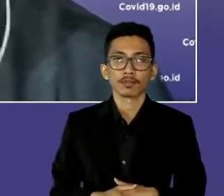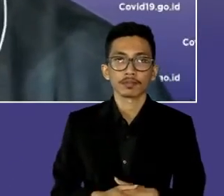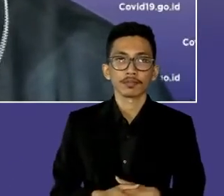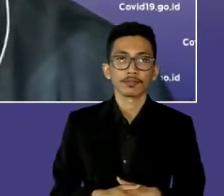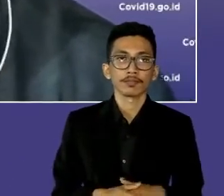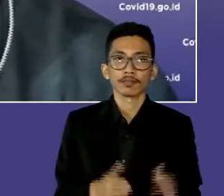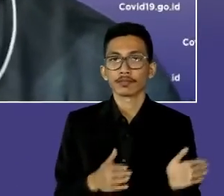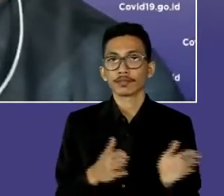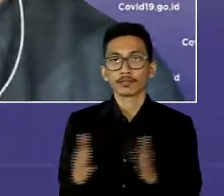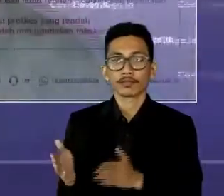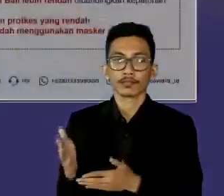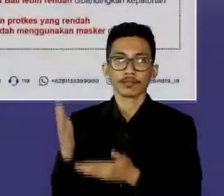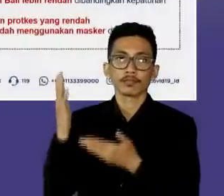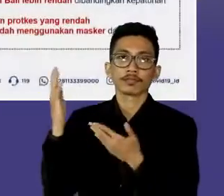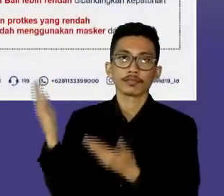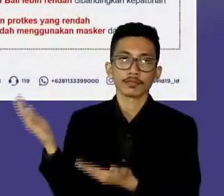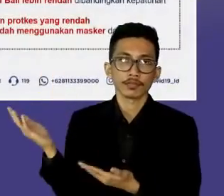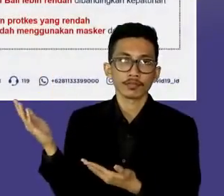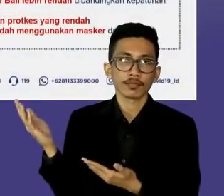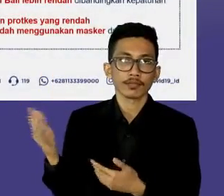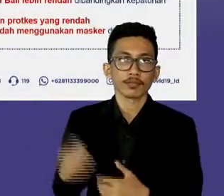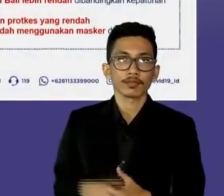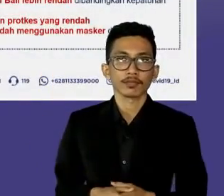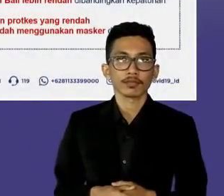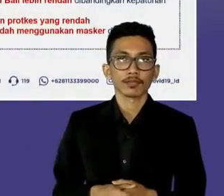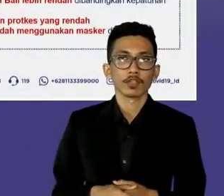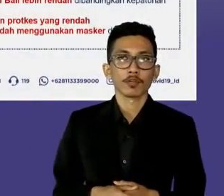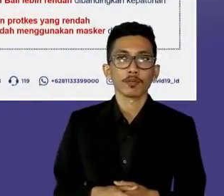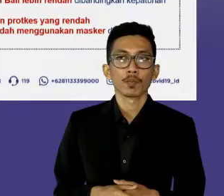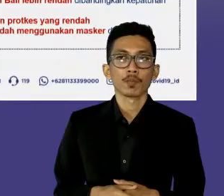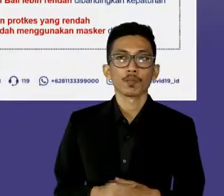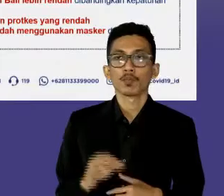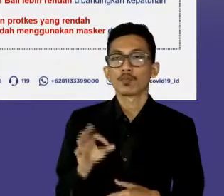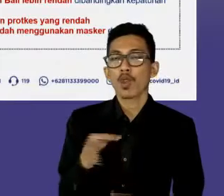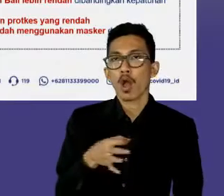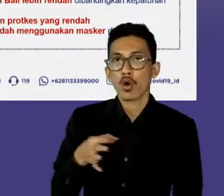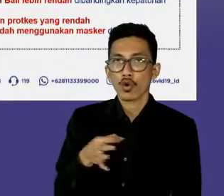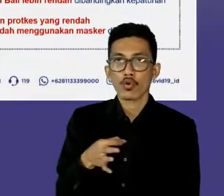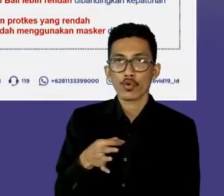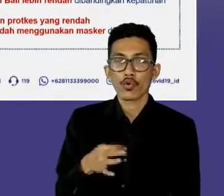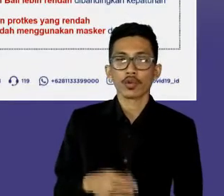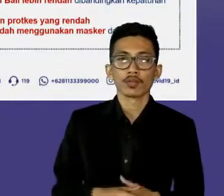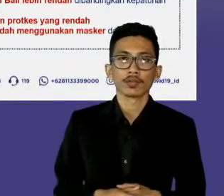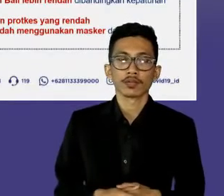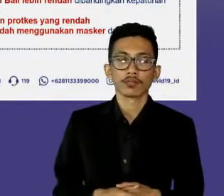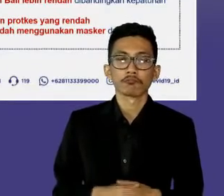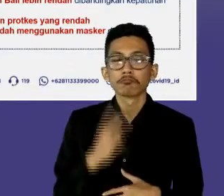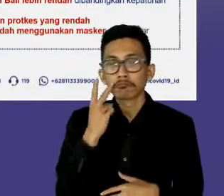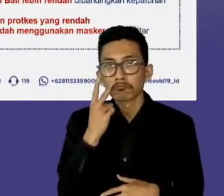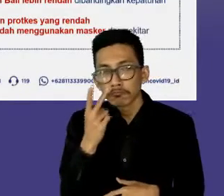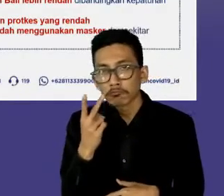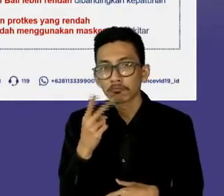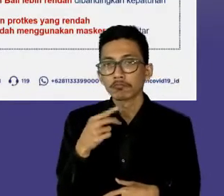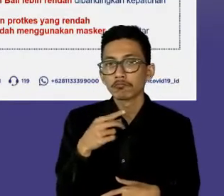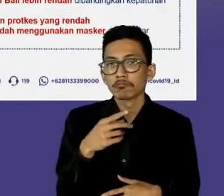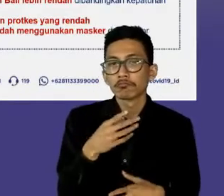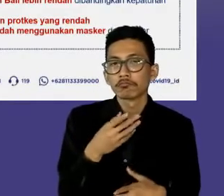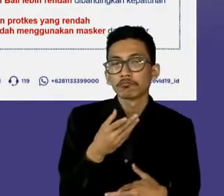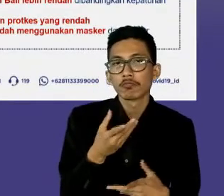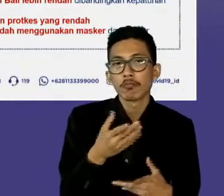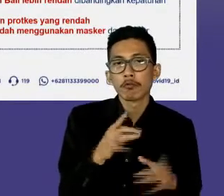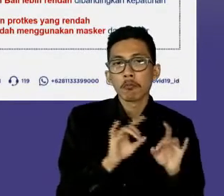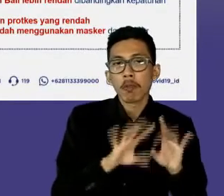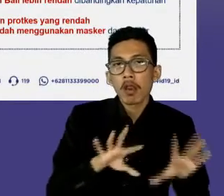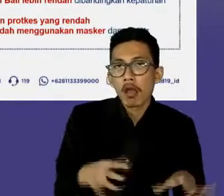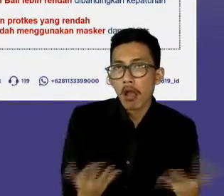adalah gambaran angka kepatuhan berdasarkan pulau. Ini coba kita bagi berdasarkan pulau. Jadi karakteristiknya ada beda nggak sih gitu